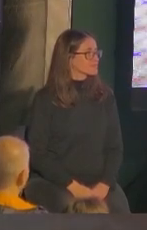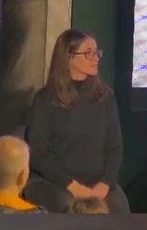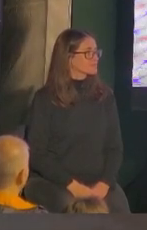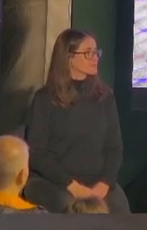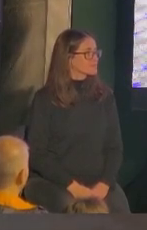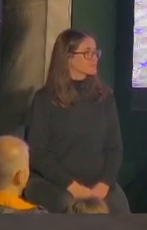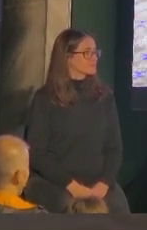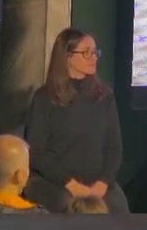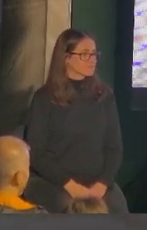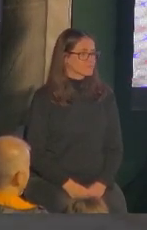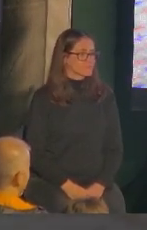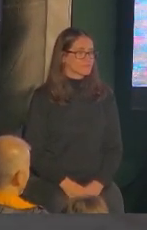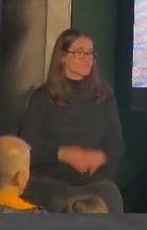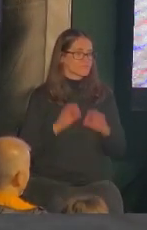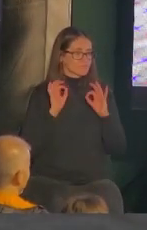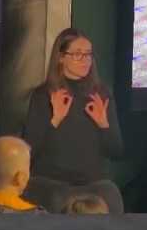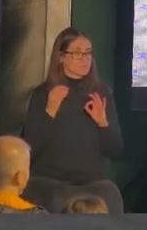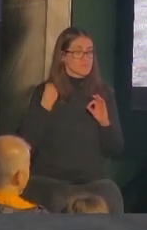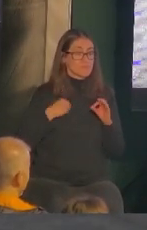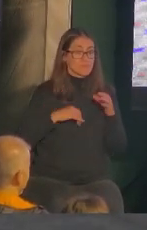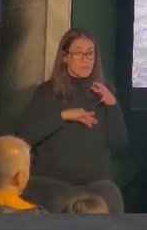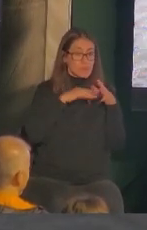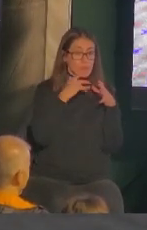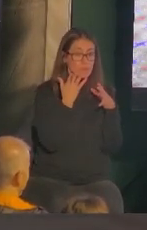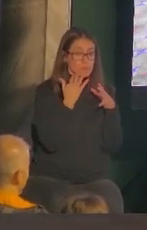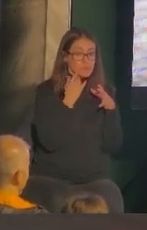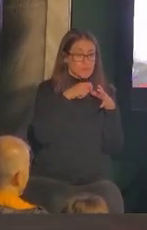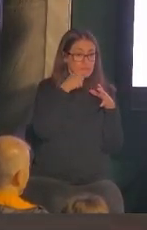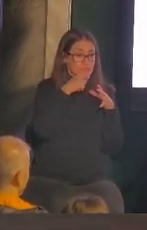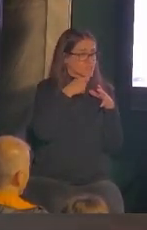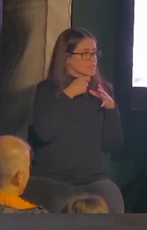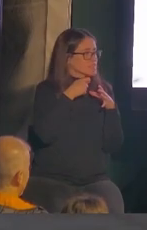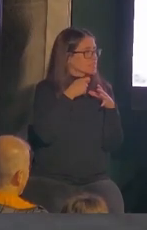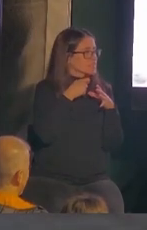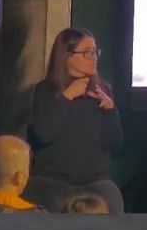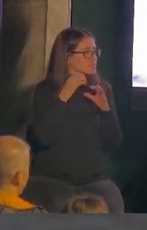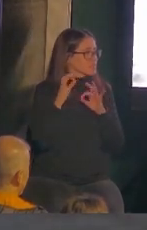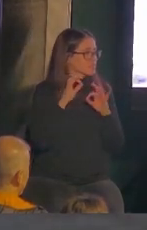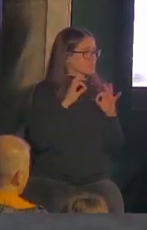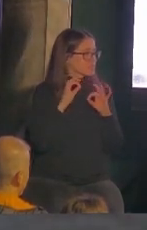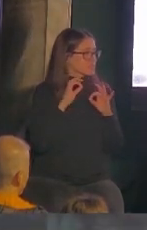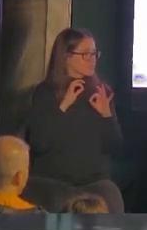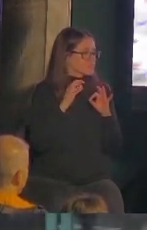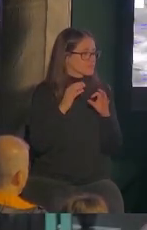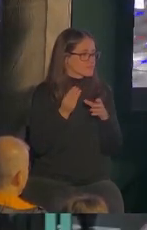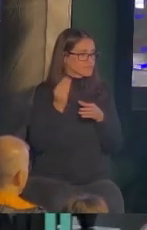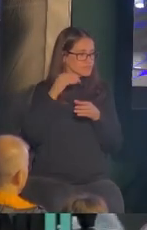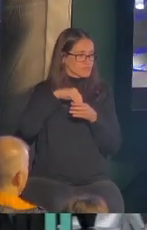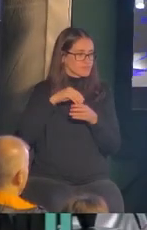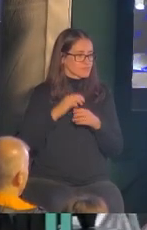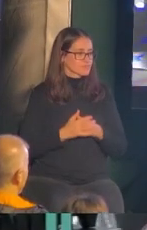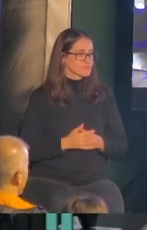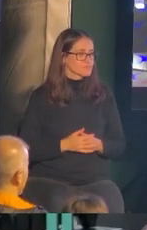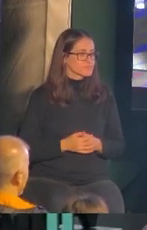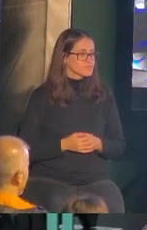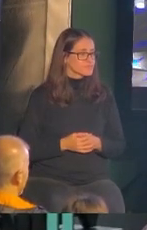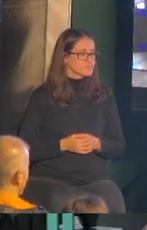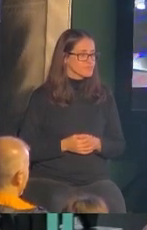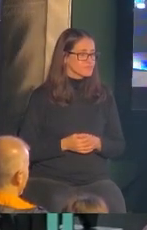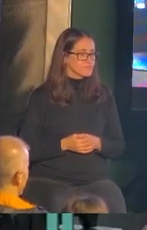Vale. Llavors, aquesta mousse, el que farem, també, si vols ficar-la aquí, i ara jo monto, el que farem